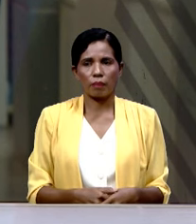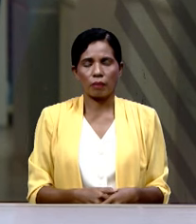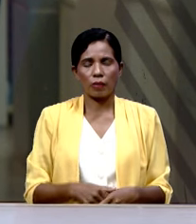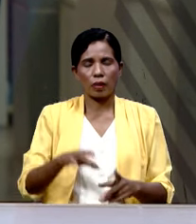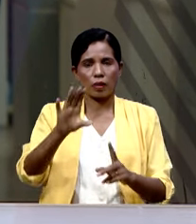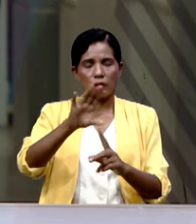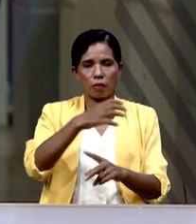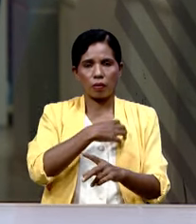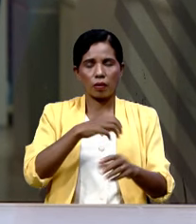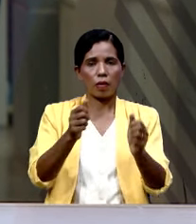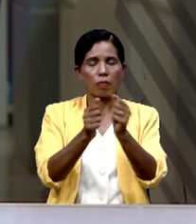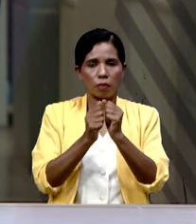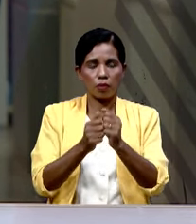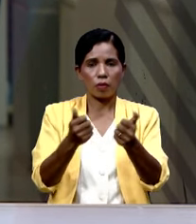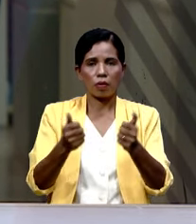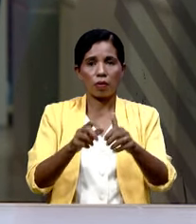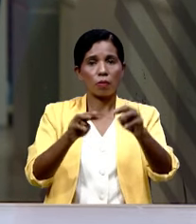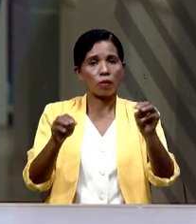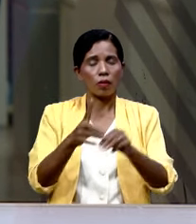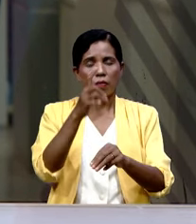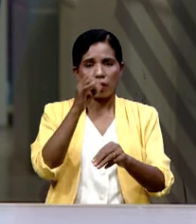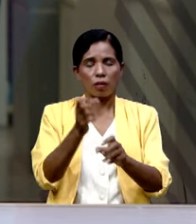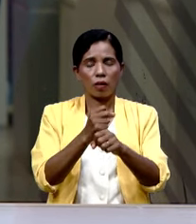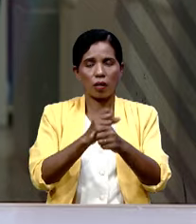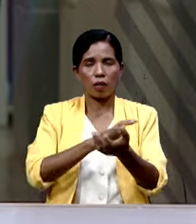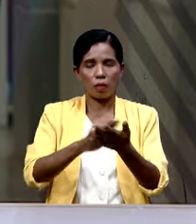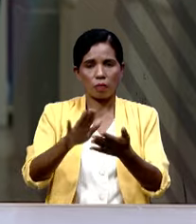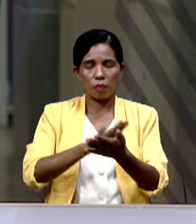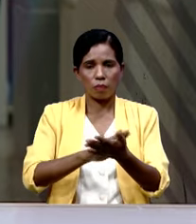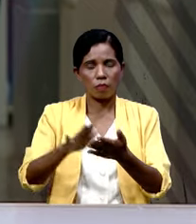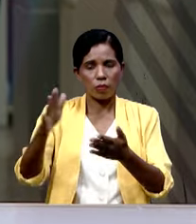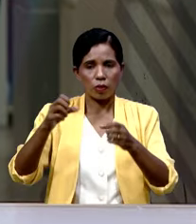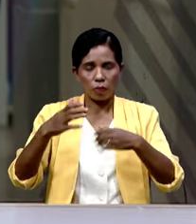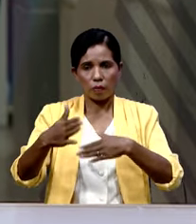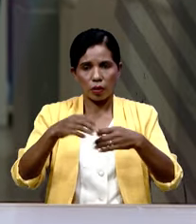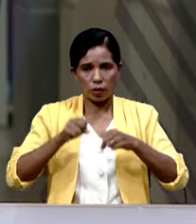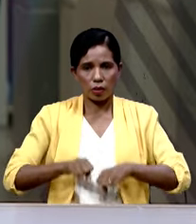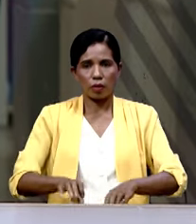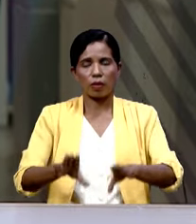Komando Penitele hamutu ku otoridade munisipi dili halau limpeza zeral iha tasibung.